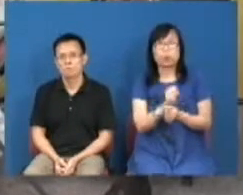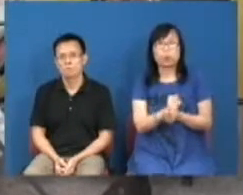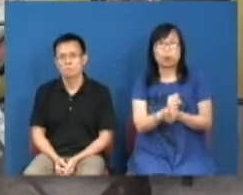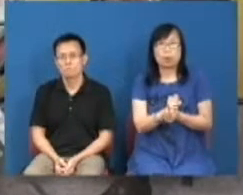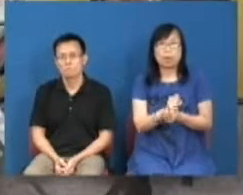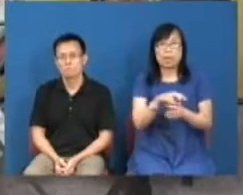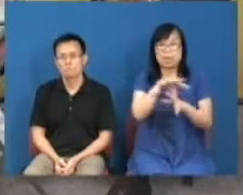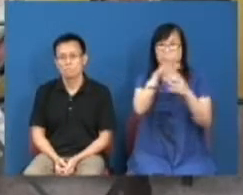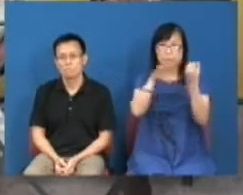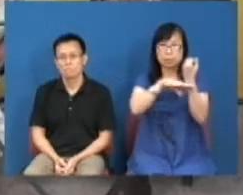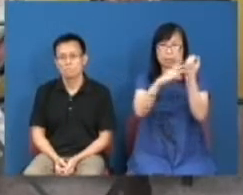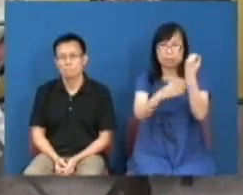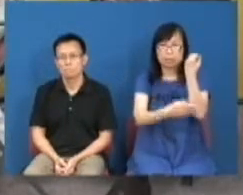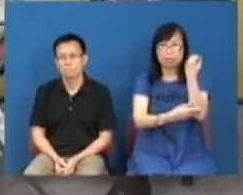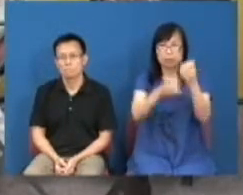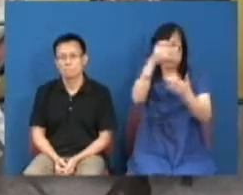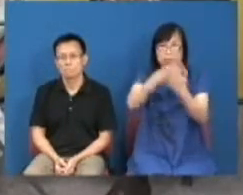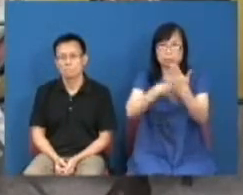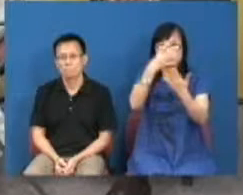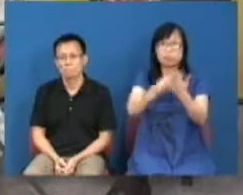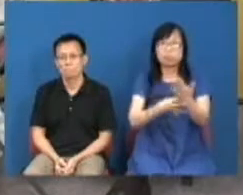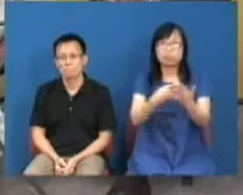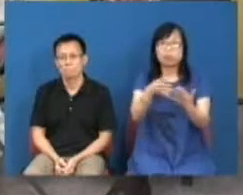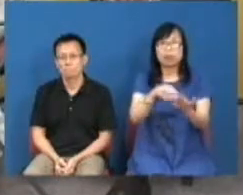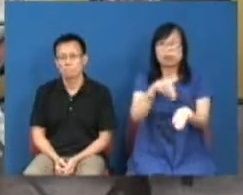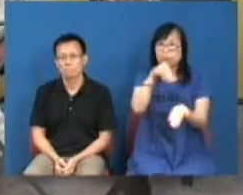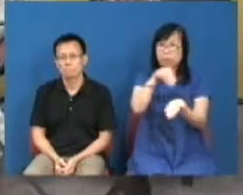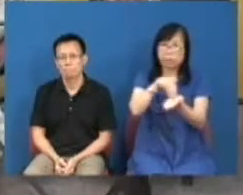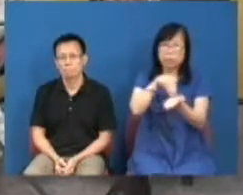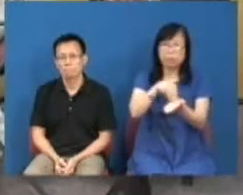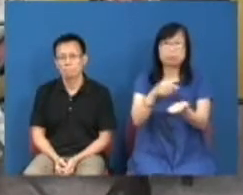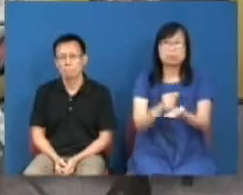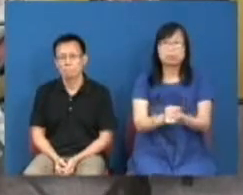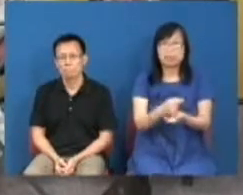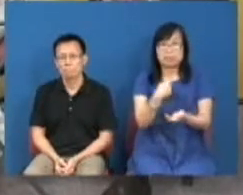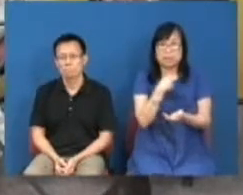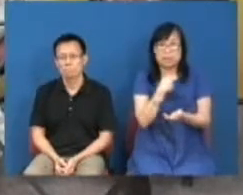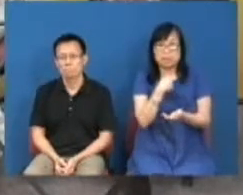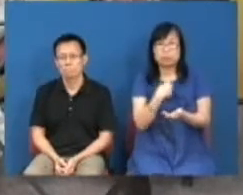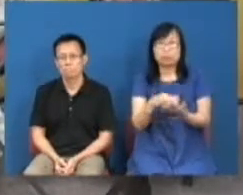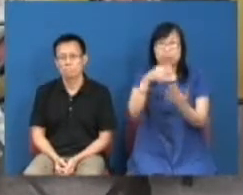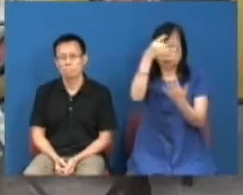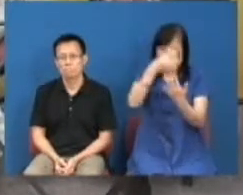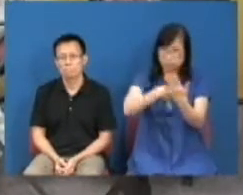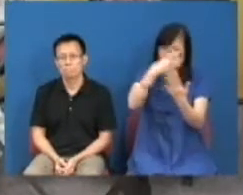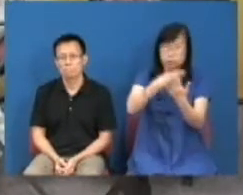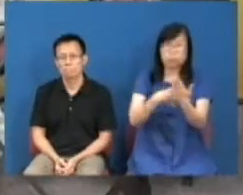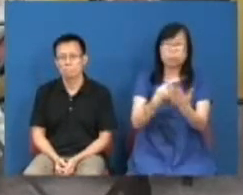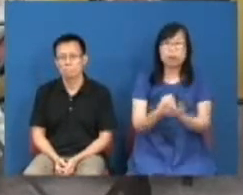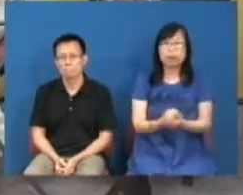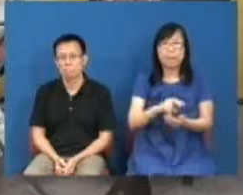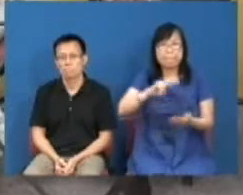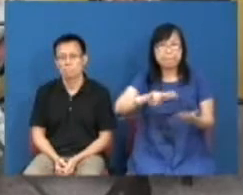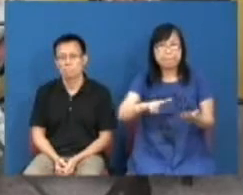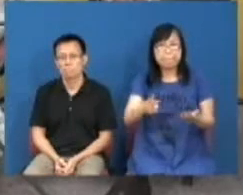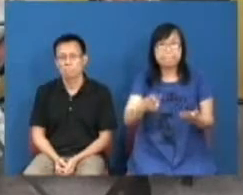整體的司法程序裏面呢是 is a must 呢，要一定是經過這個程序呢，就變了在那